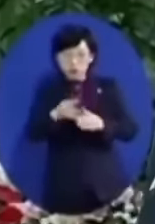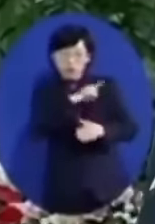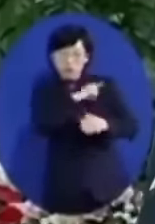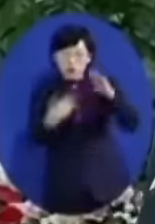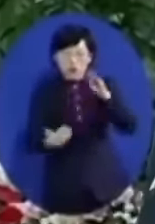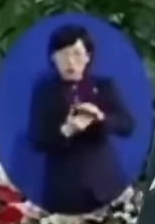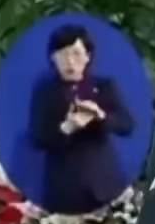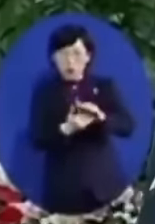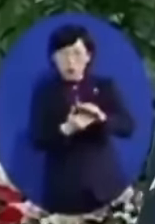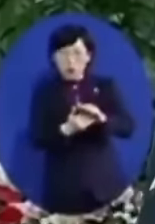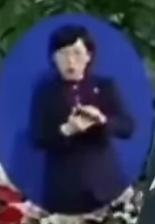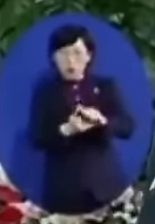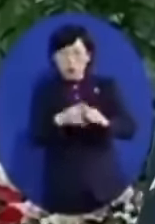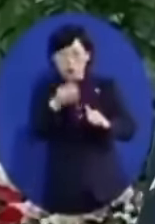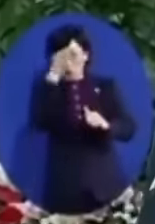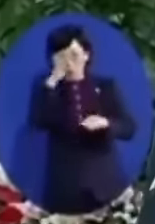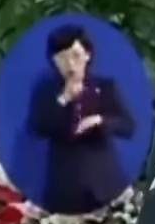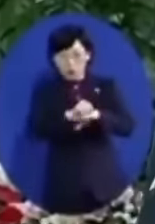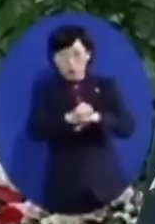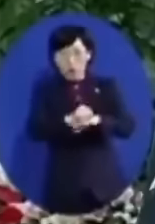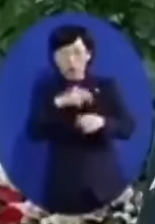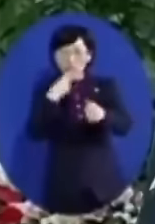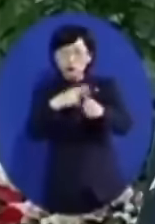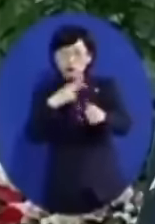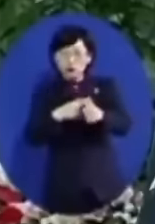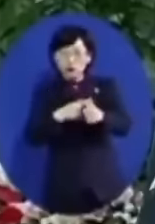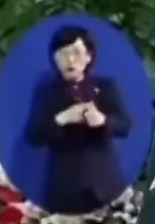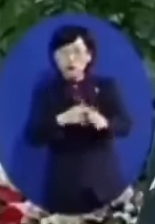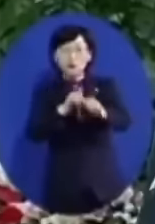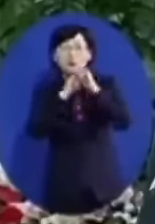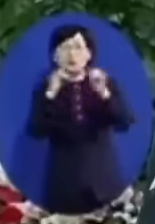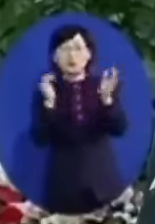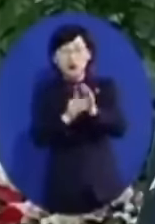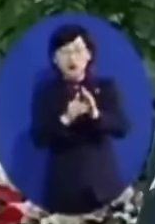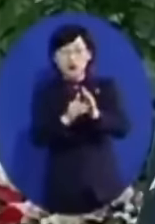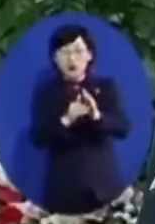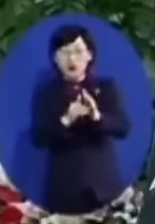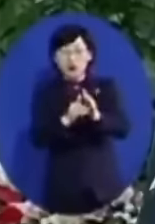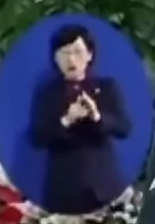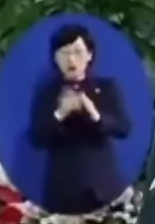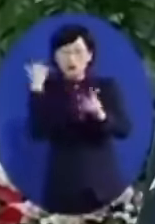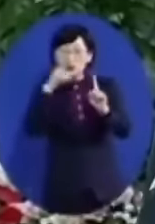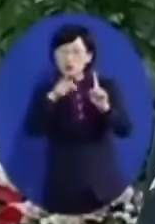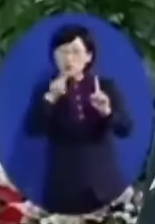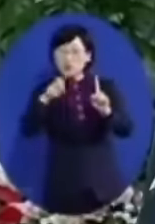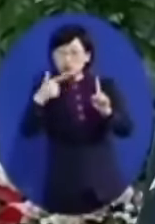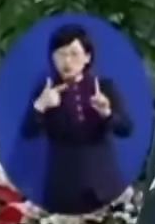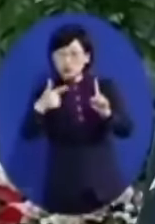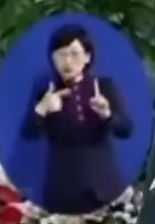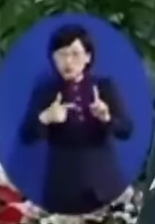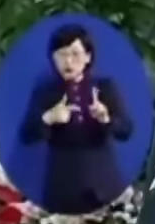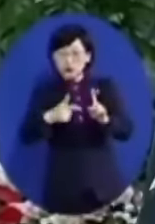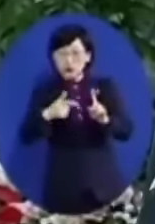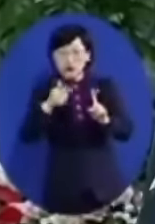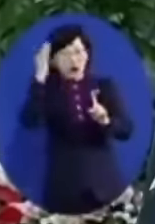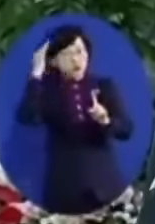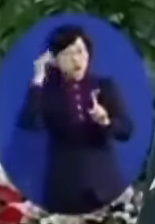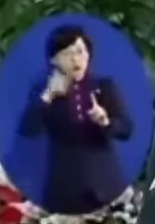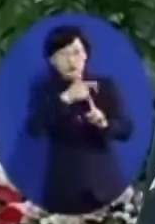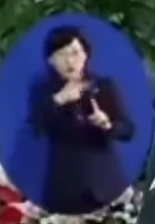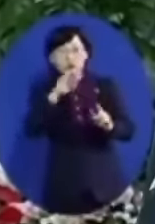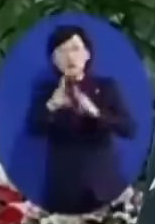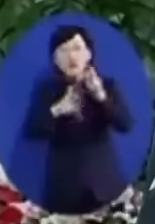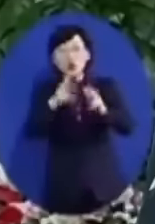유명 사립대 물리학과 교수가 목숨을 끊는가 하면, 지난 1월 26일에는 국내 대기업 임원이 과중한